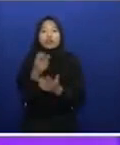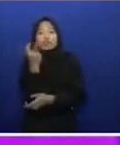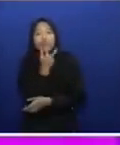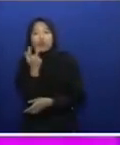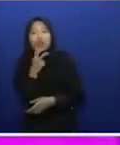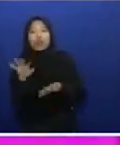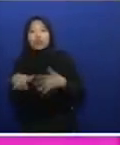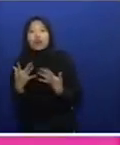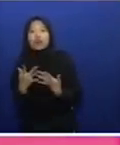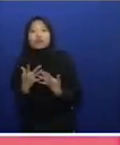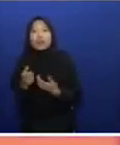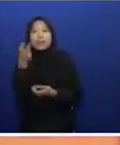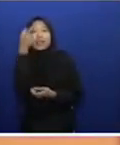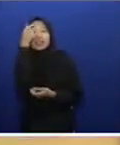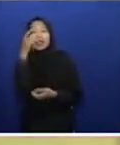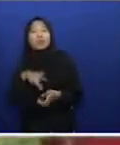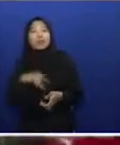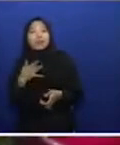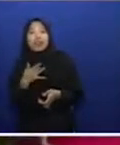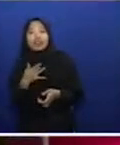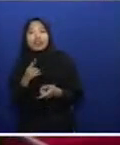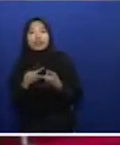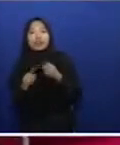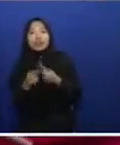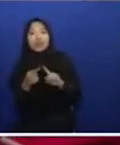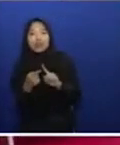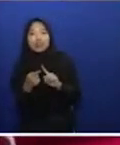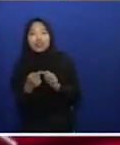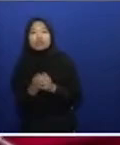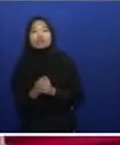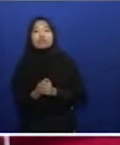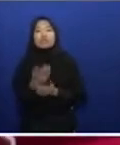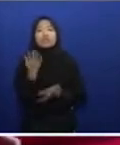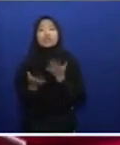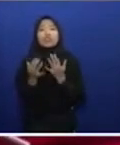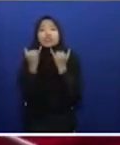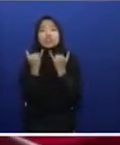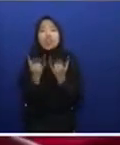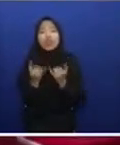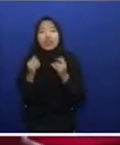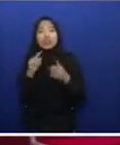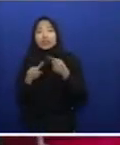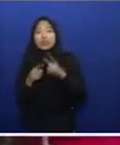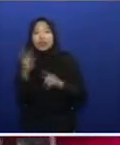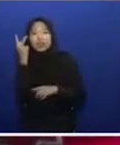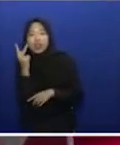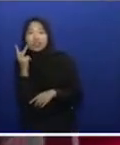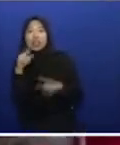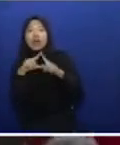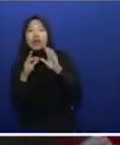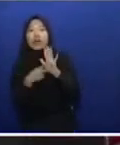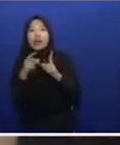kalian. Hari ini, nama siapa? Andre, Pak. Andre, mungkin kalian melihat beda dengan pada umumnya.